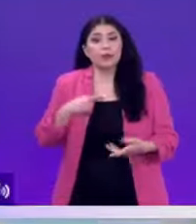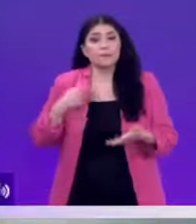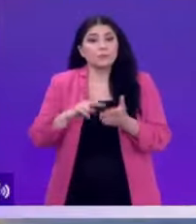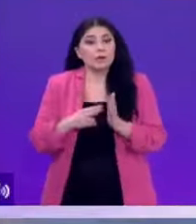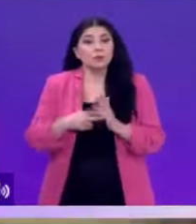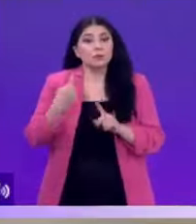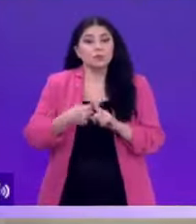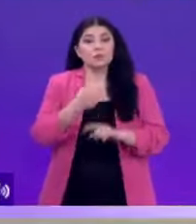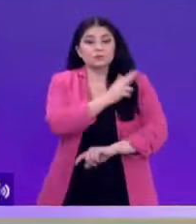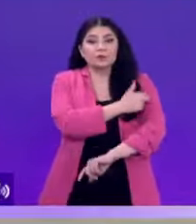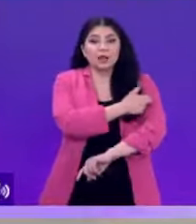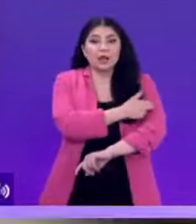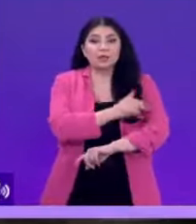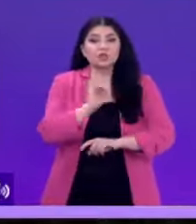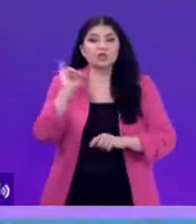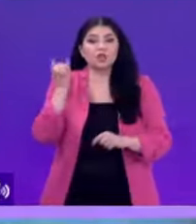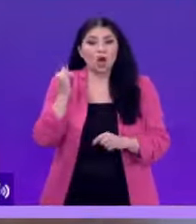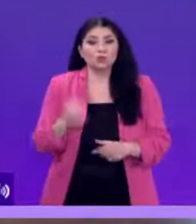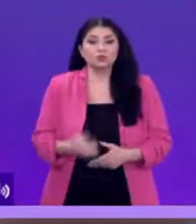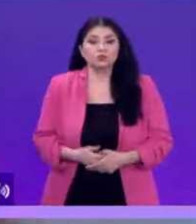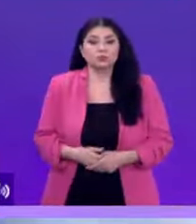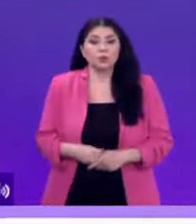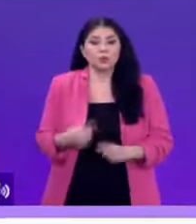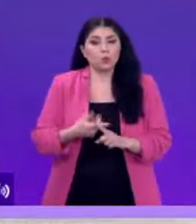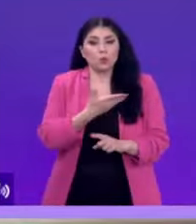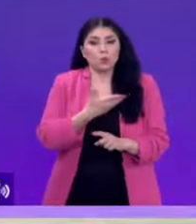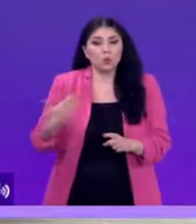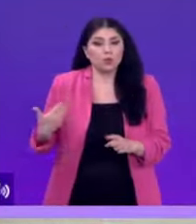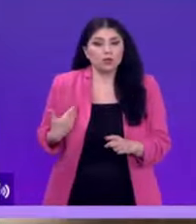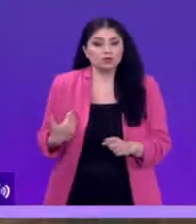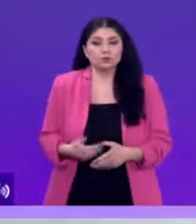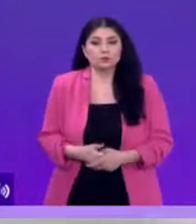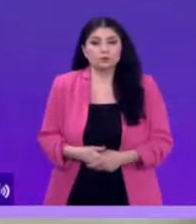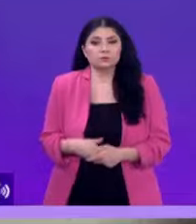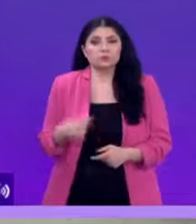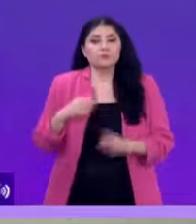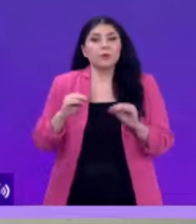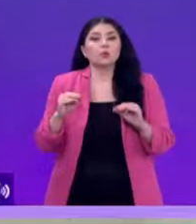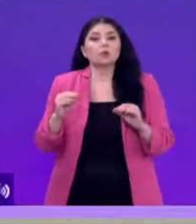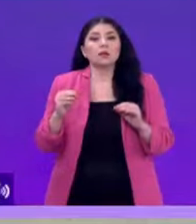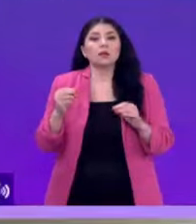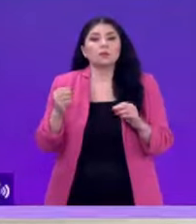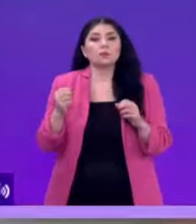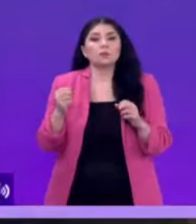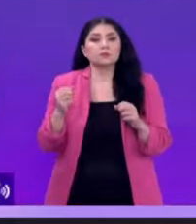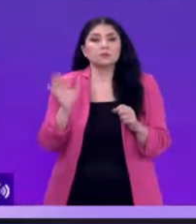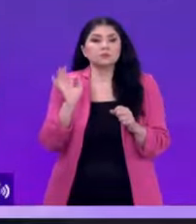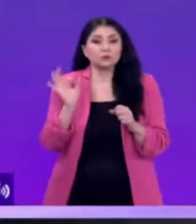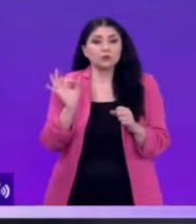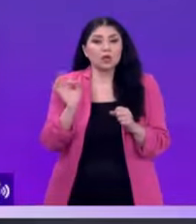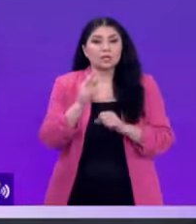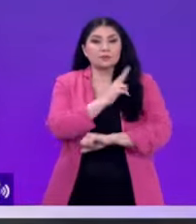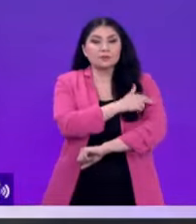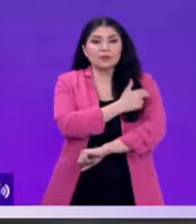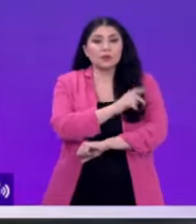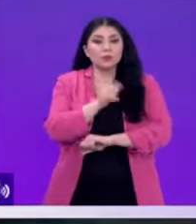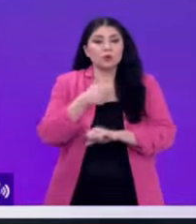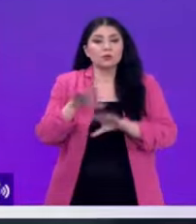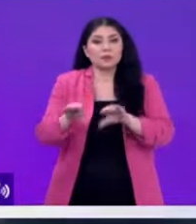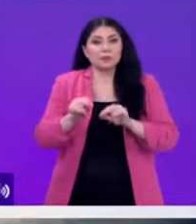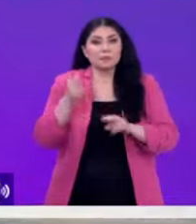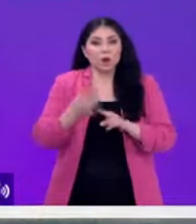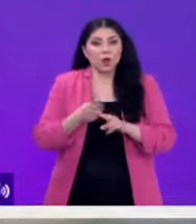spitalele, inclusiv în Iași, dar și în București. Sunt mai multe speciale care pot primi acești pacienți.